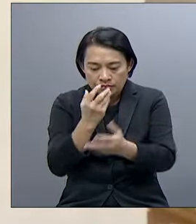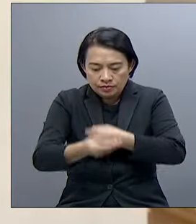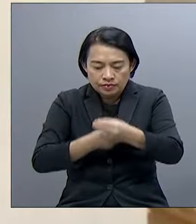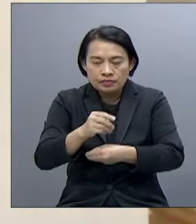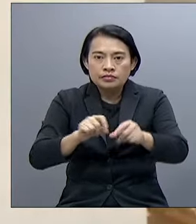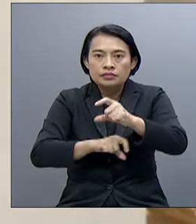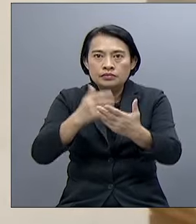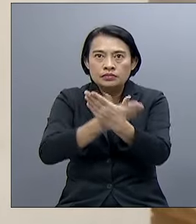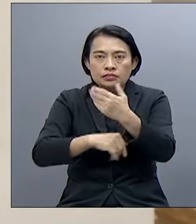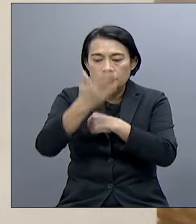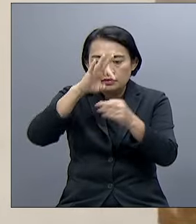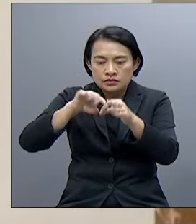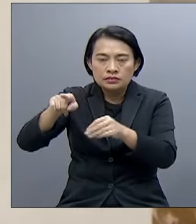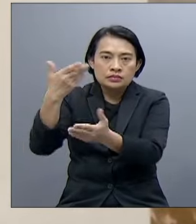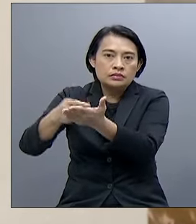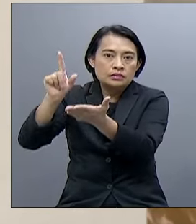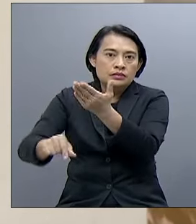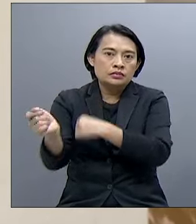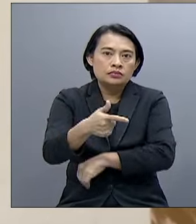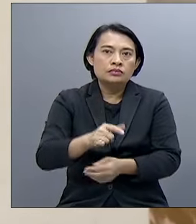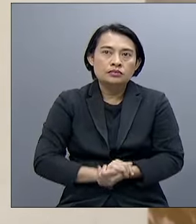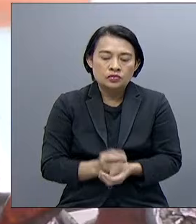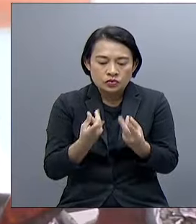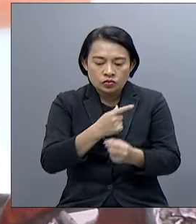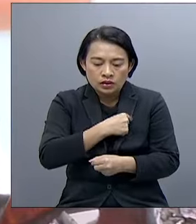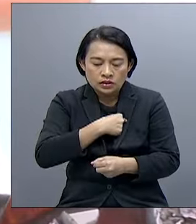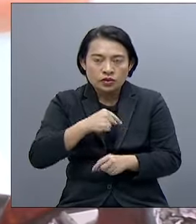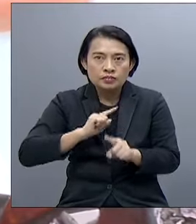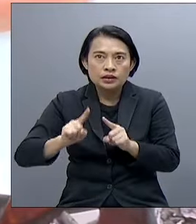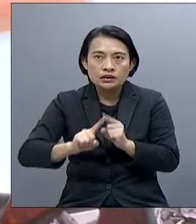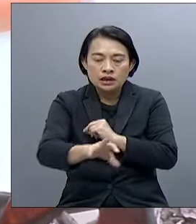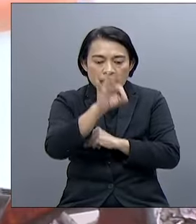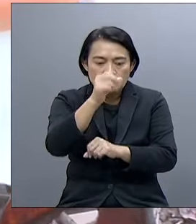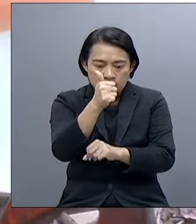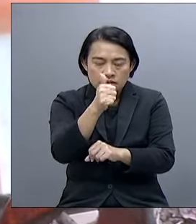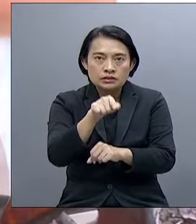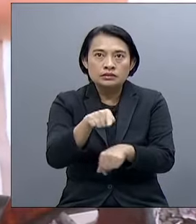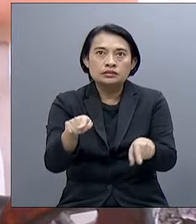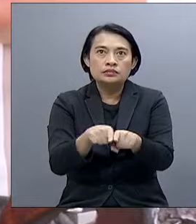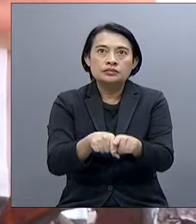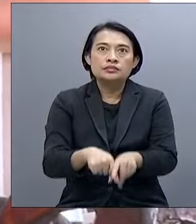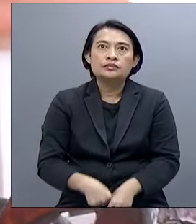กกว่าแถมยังสามารถระบุตัวเลขที่ตัวเองต้องการได้แบบไม่อั้นอีกด้วยค่ะ